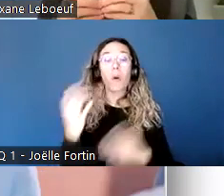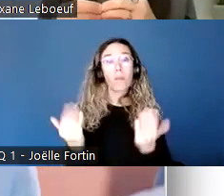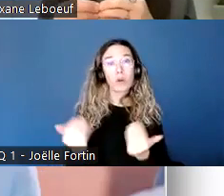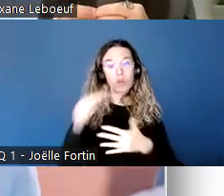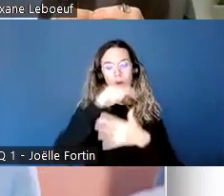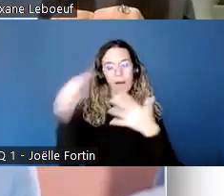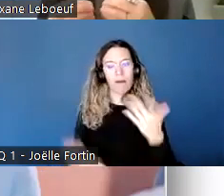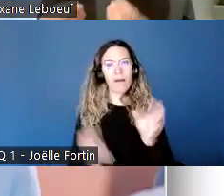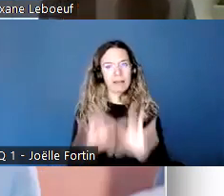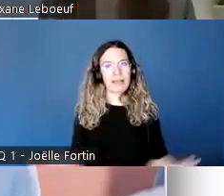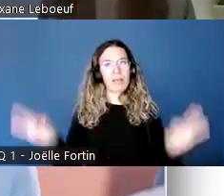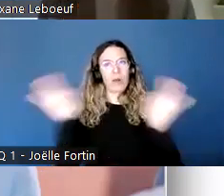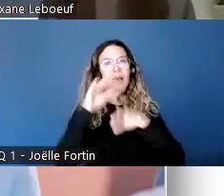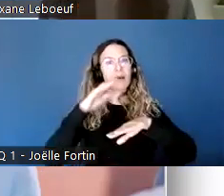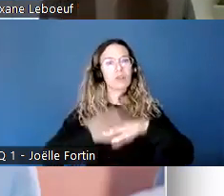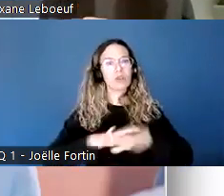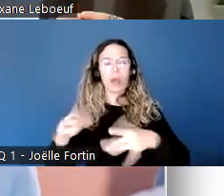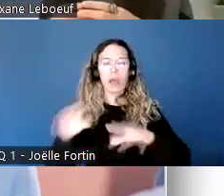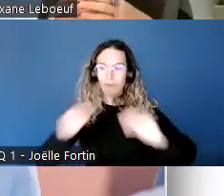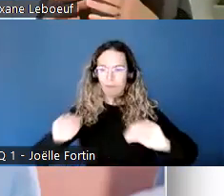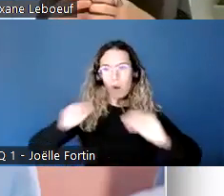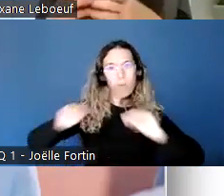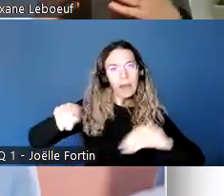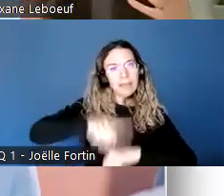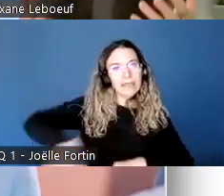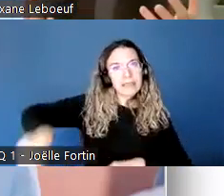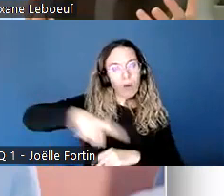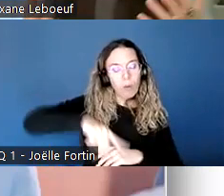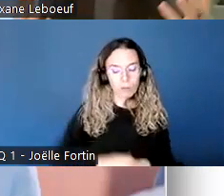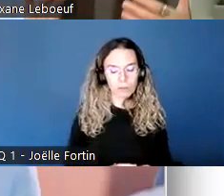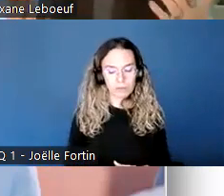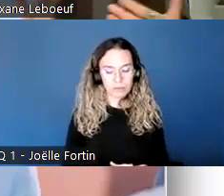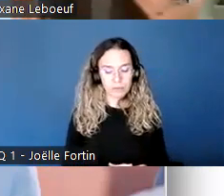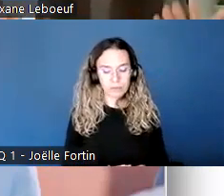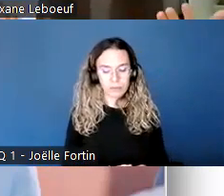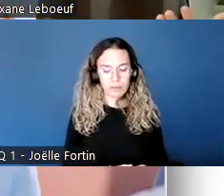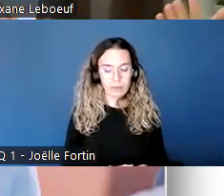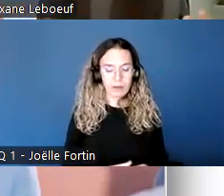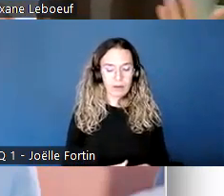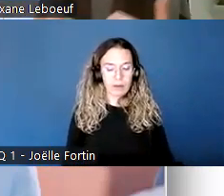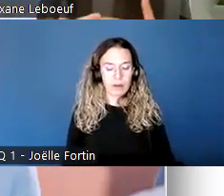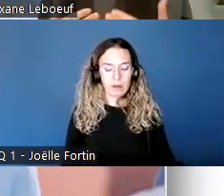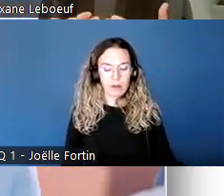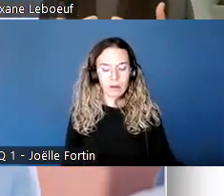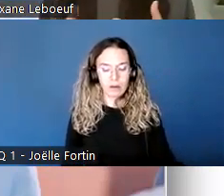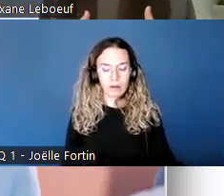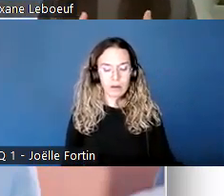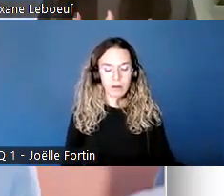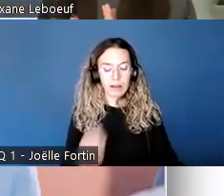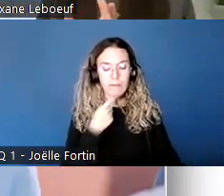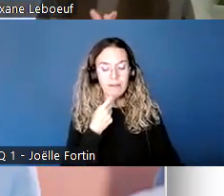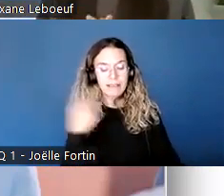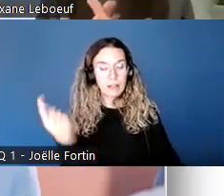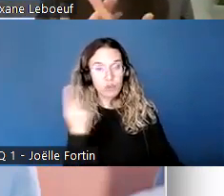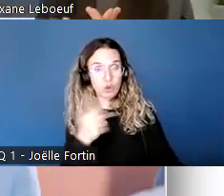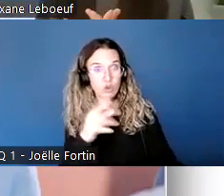toute une importance accordée à la formation des gens. Donc, comme les formations ne sont pas toujours facilement accessibles à travers le programme,